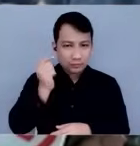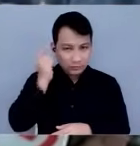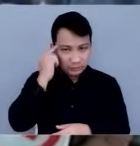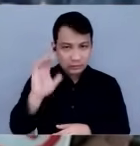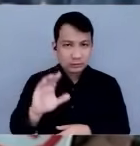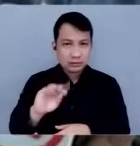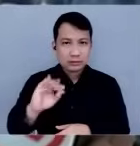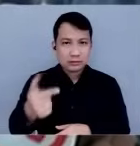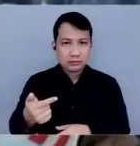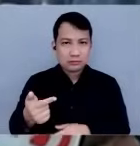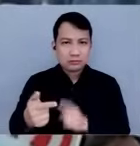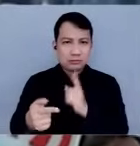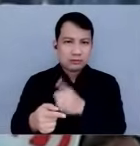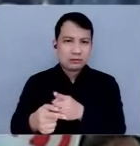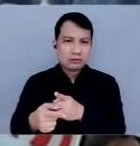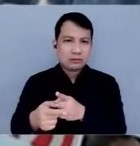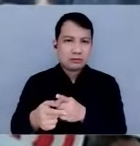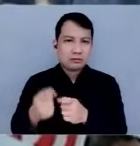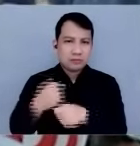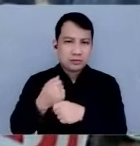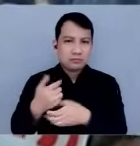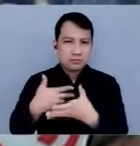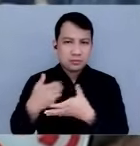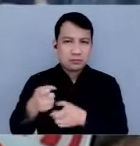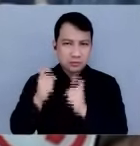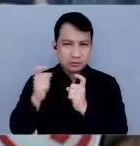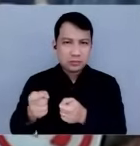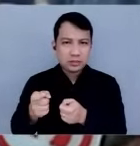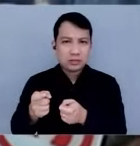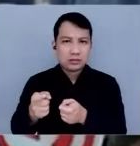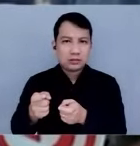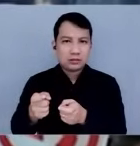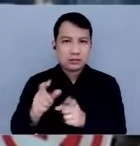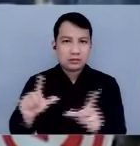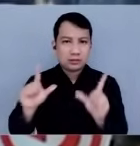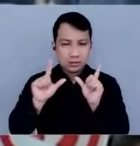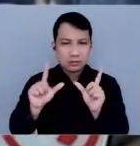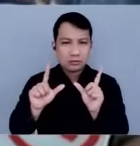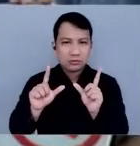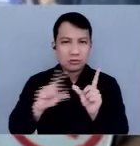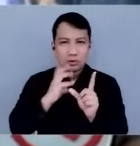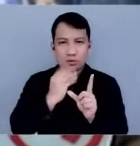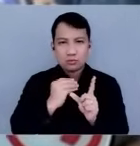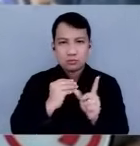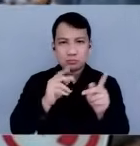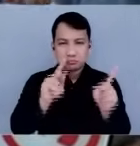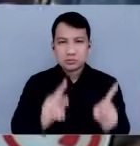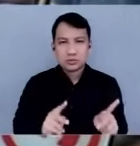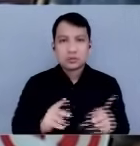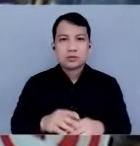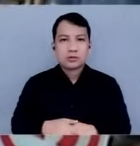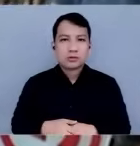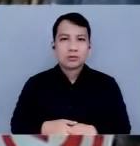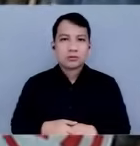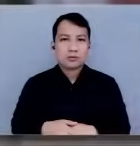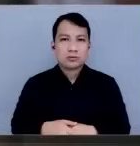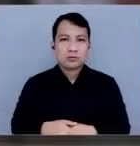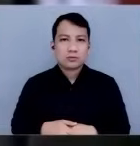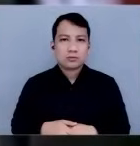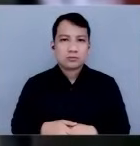DILG nga magpagawas o rewards para sa mga wanted na mga tao kanang mga dunay warrant of